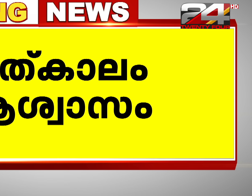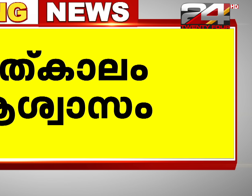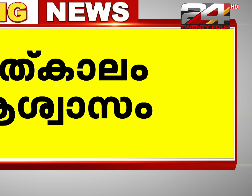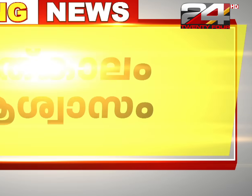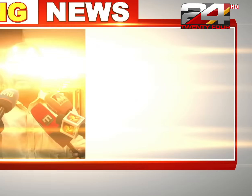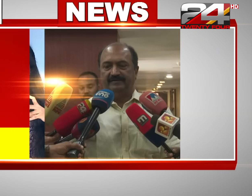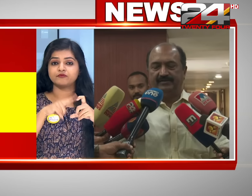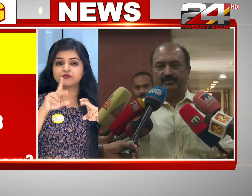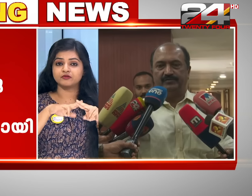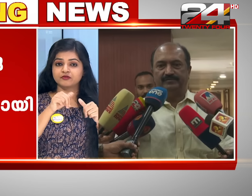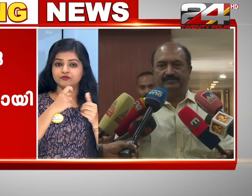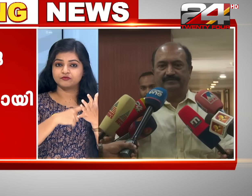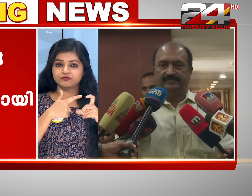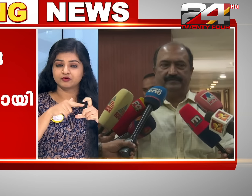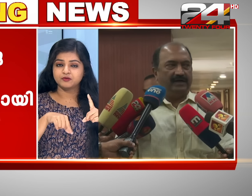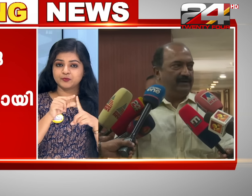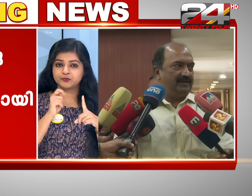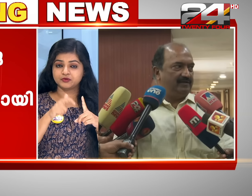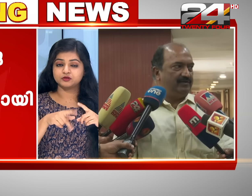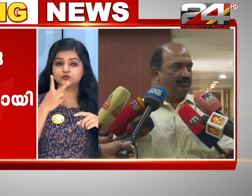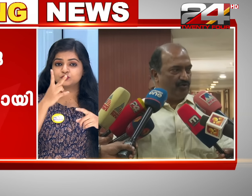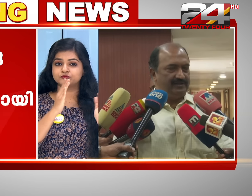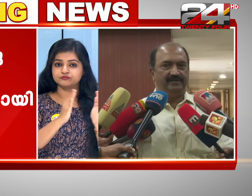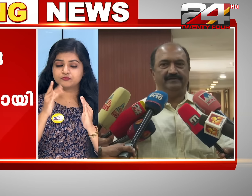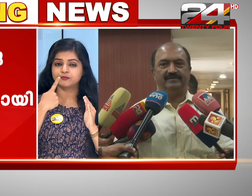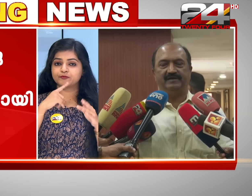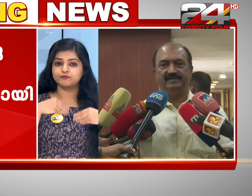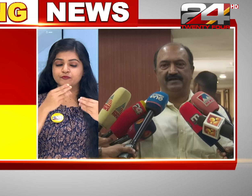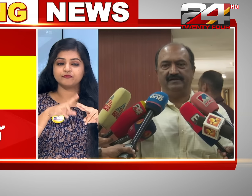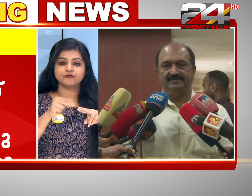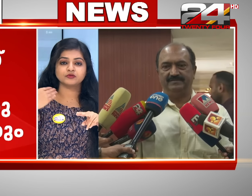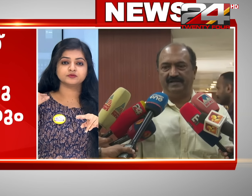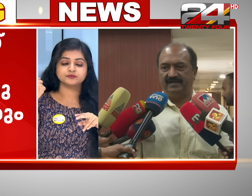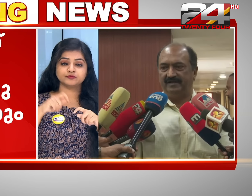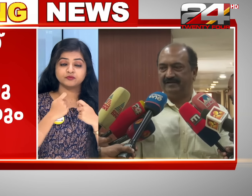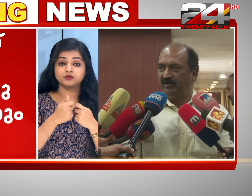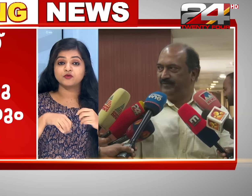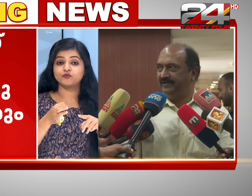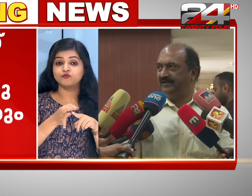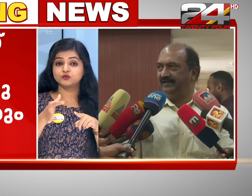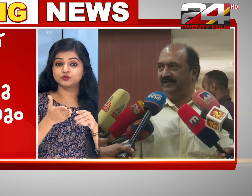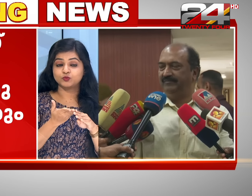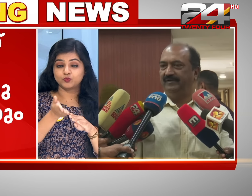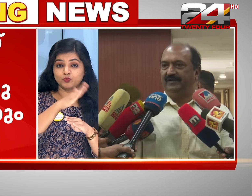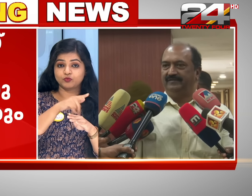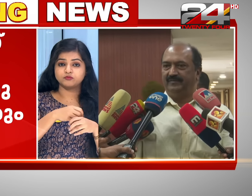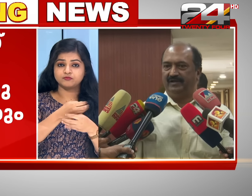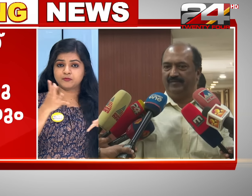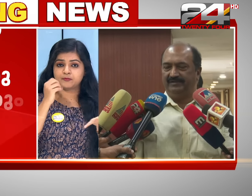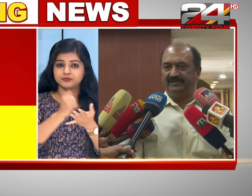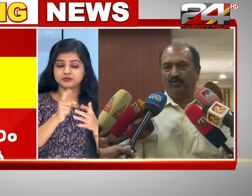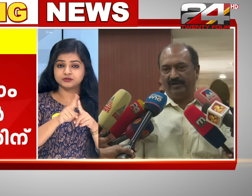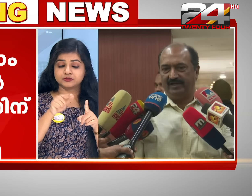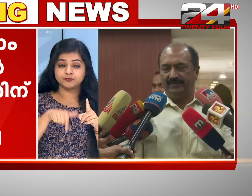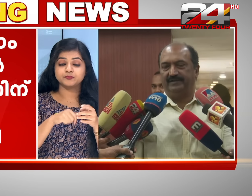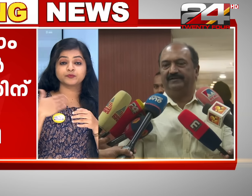ഇപ്പോൾ രണ്ട് കിടുകൂടി അനുവദിച്ചുകൊണ്ട് സർക്കാർ ധനകാര്യ വകുപ്പ് ഉത്തരവിറക്കിയിരിക്കുന്നത് ഇത് വിഷുവിനു മുമ്പ് വിതരണം ചെയ്യാൻ തീരുമാനിച്ചതായിട്ടാണ് ധനമന്ത്രി